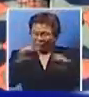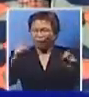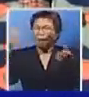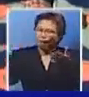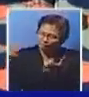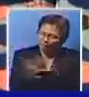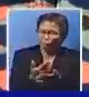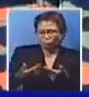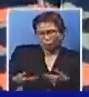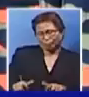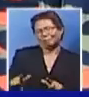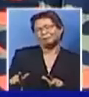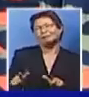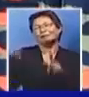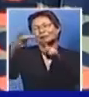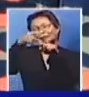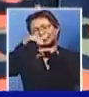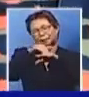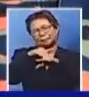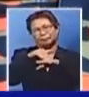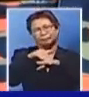akan memberi kebenaran kepada